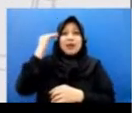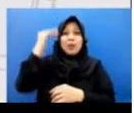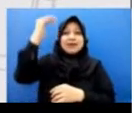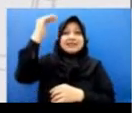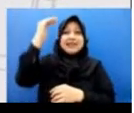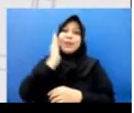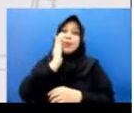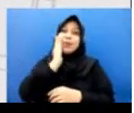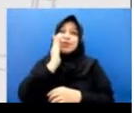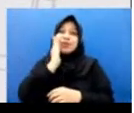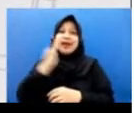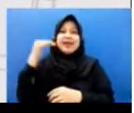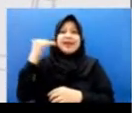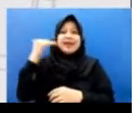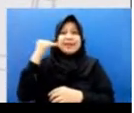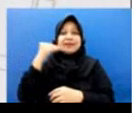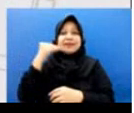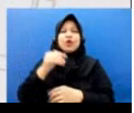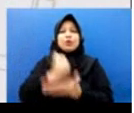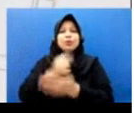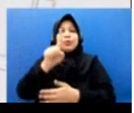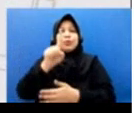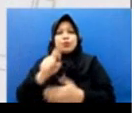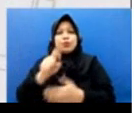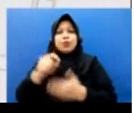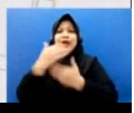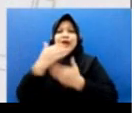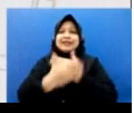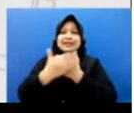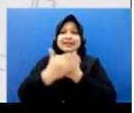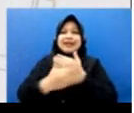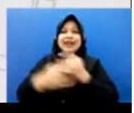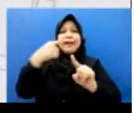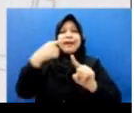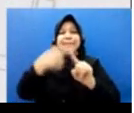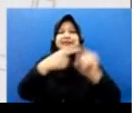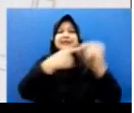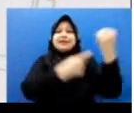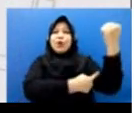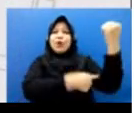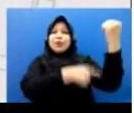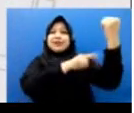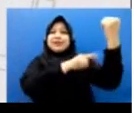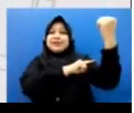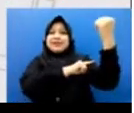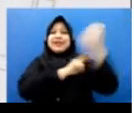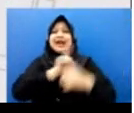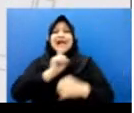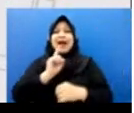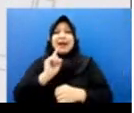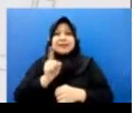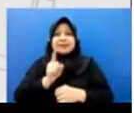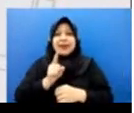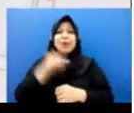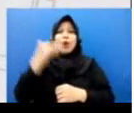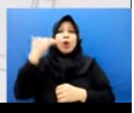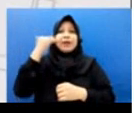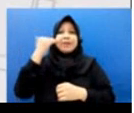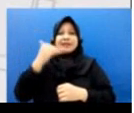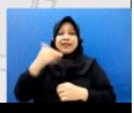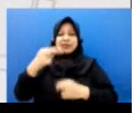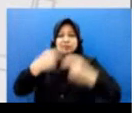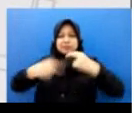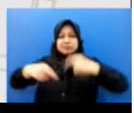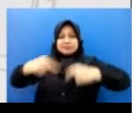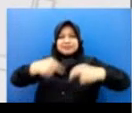kebutuhan kasih sayang dan kompetensi. Remaja sedang mencari identitas dia yang baru. Kalau identitasnya dia bukan dengan